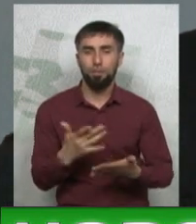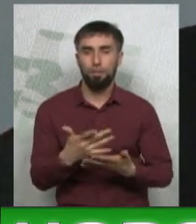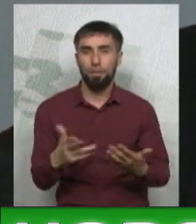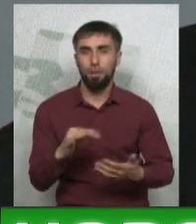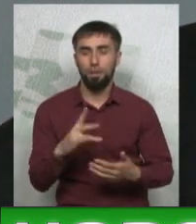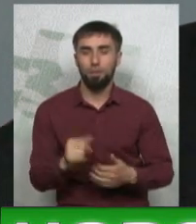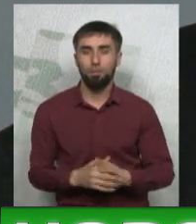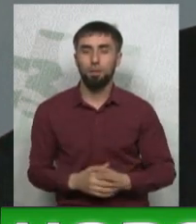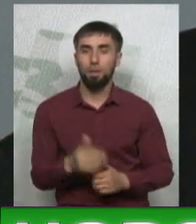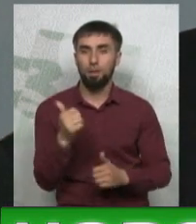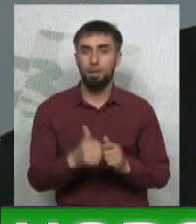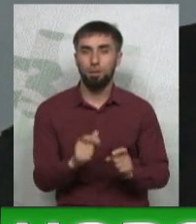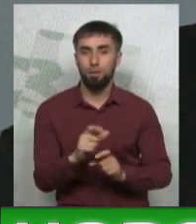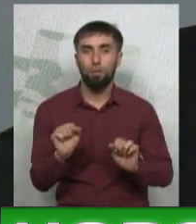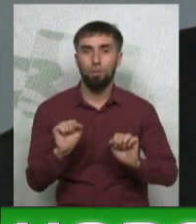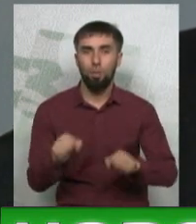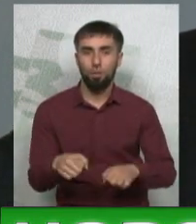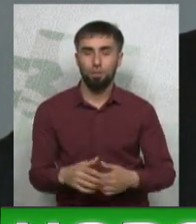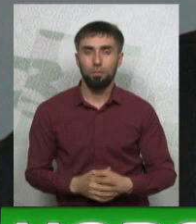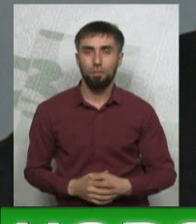картинок. Поэтому каждый человек может,